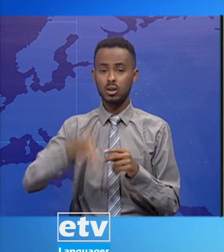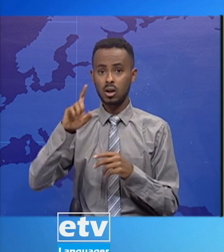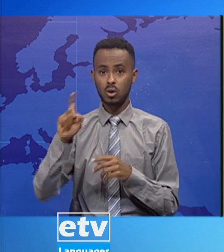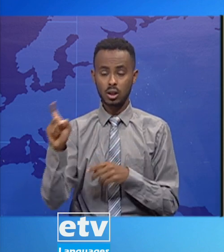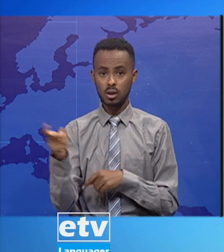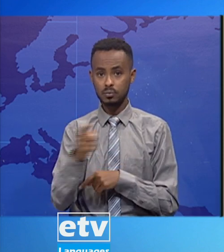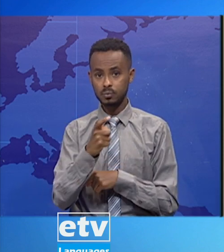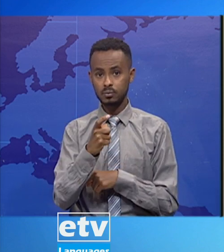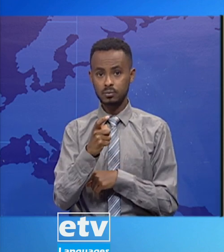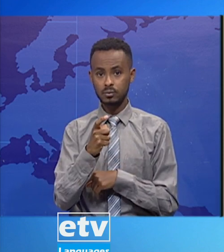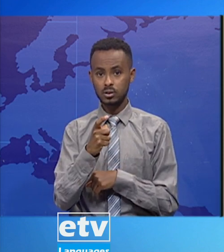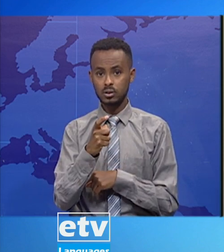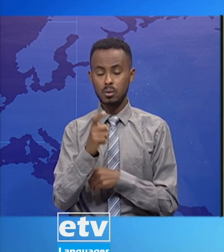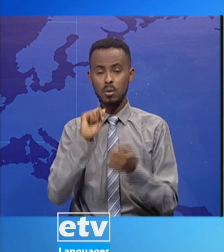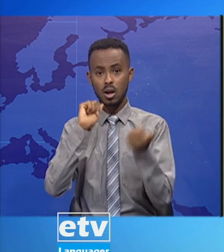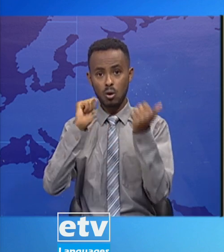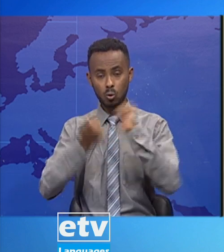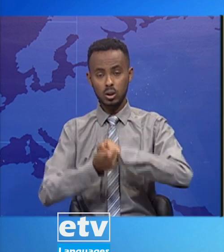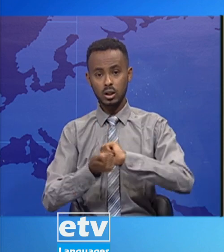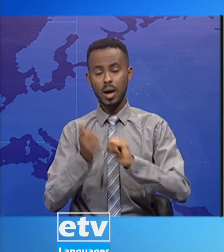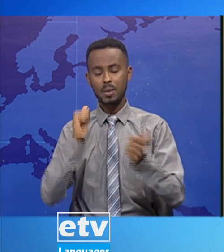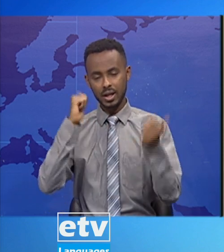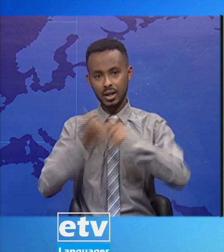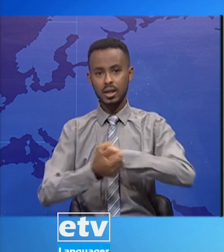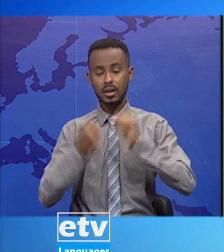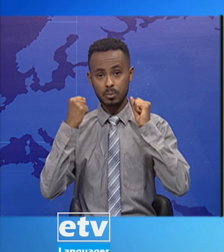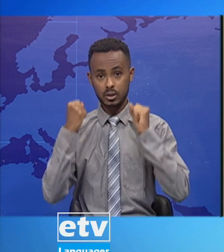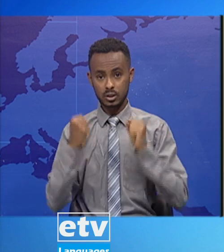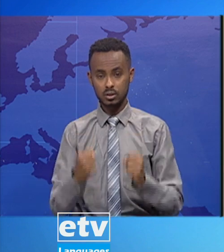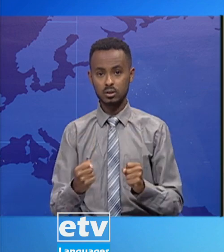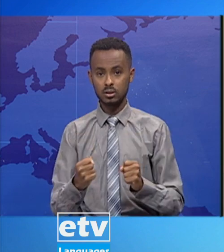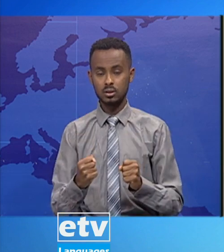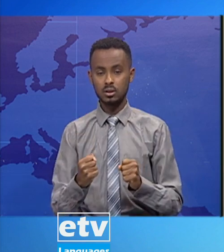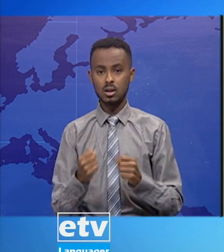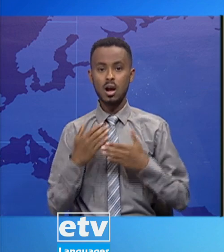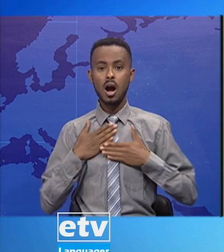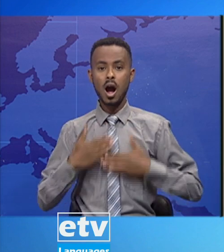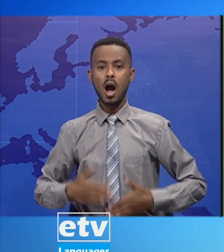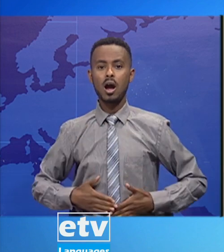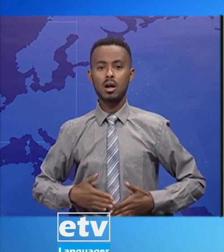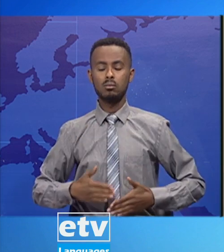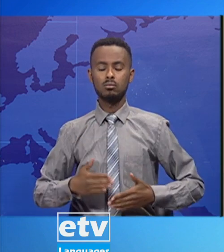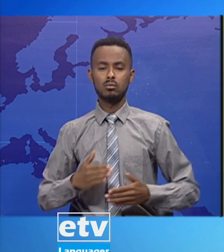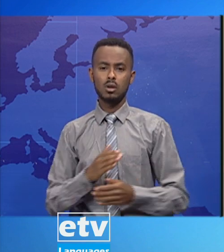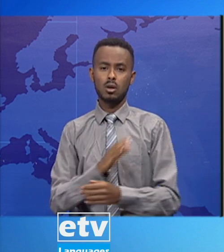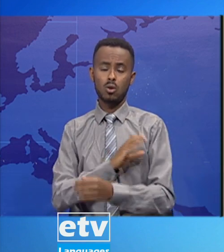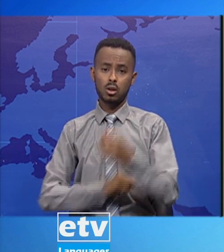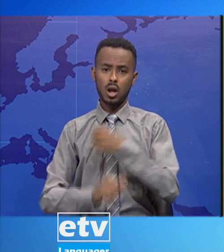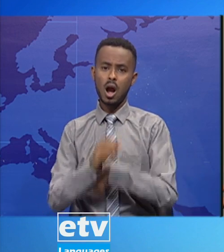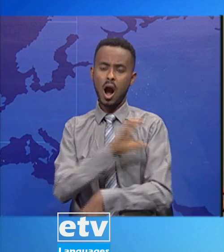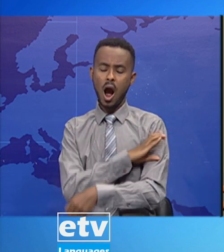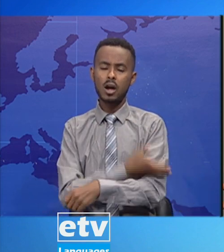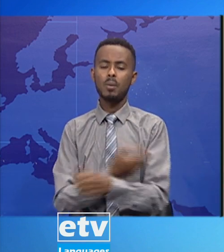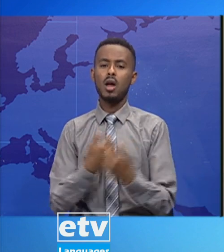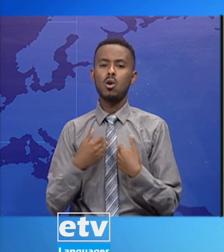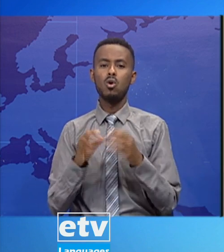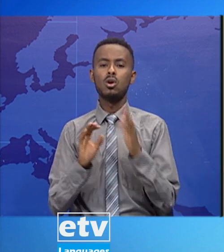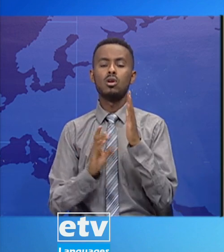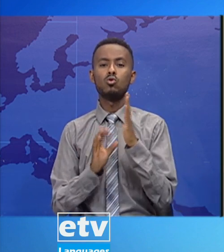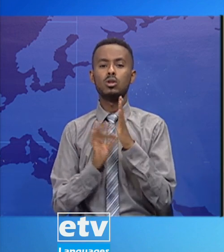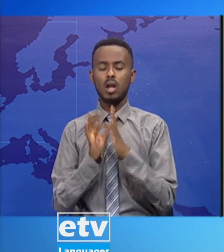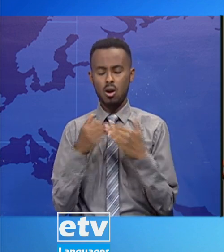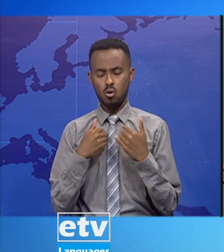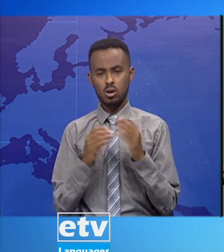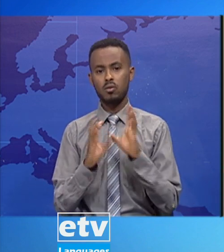ሁኔታ መለወጥና መቀየር የሚችል አቅምና ቁጥር ያዘ ክፍል ነው ይሄ። ስለዚህ እዚህ